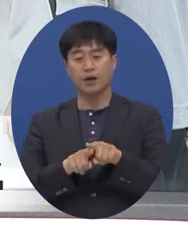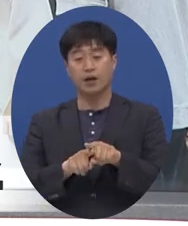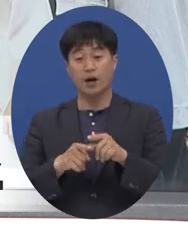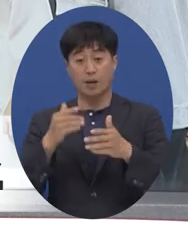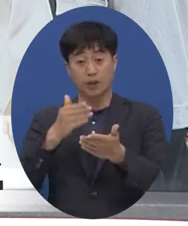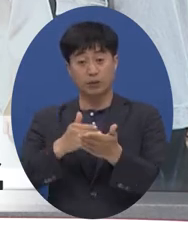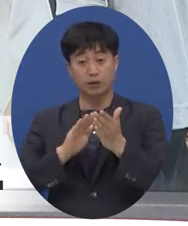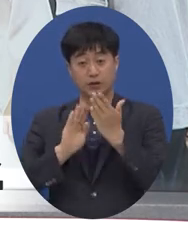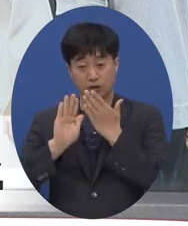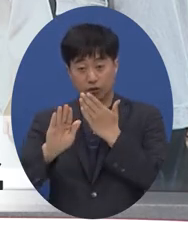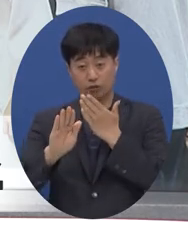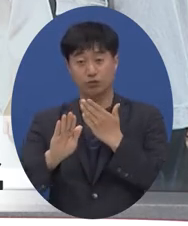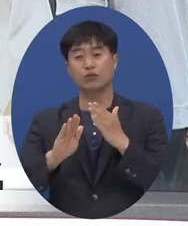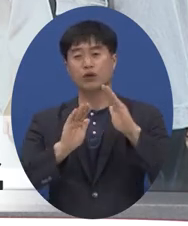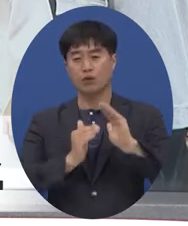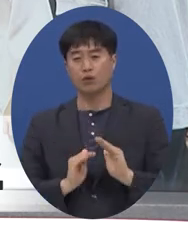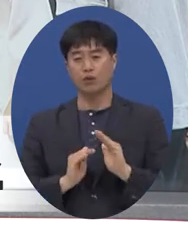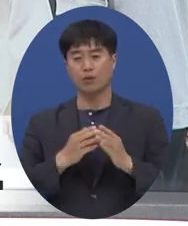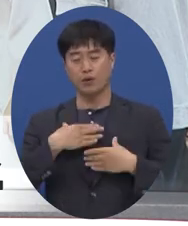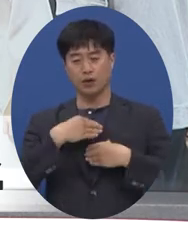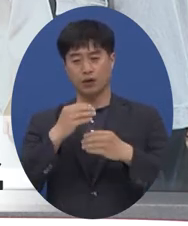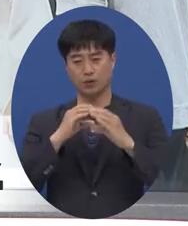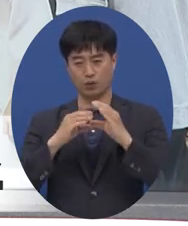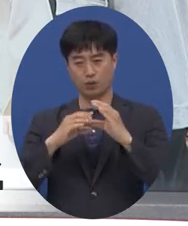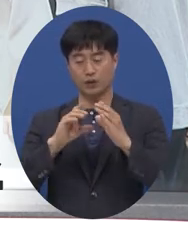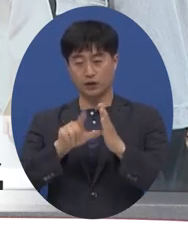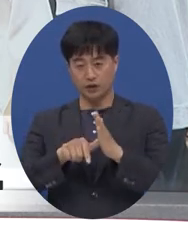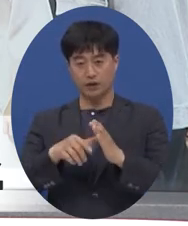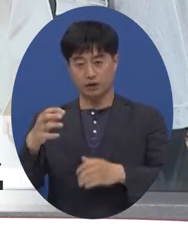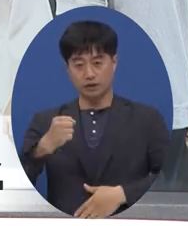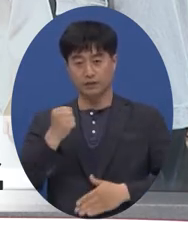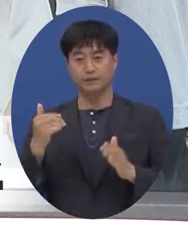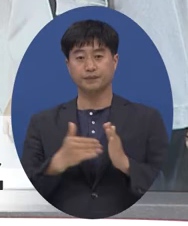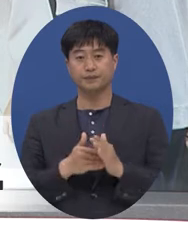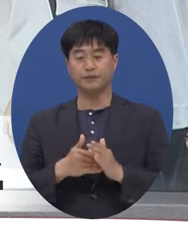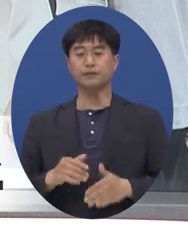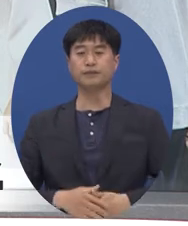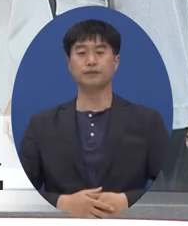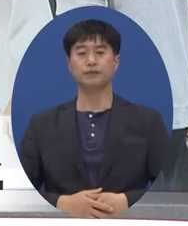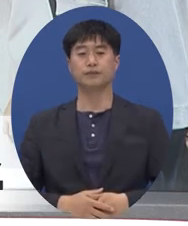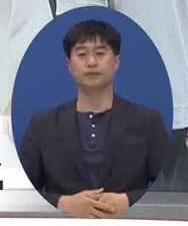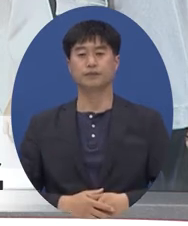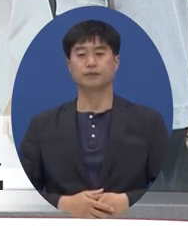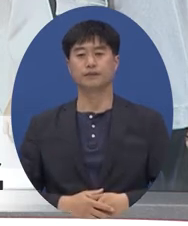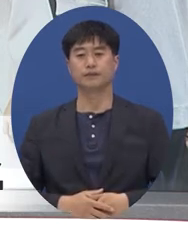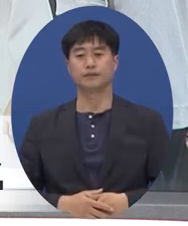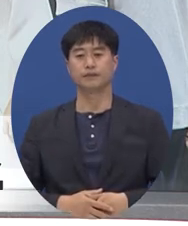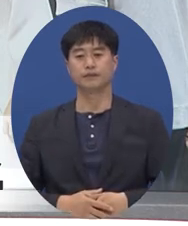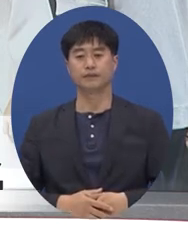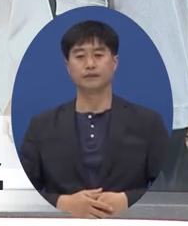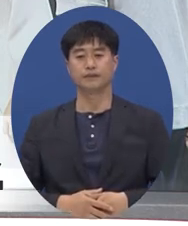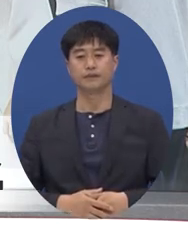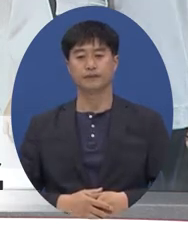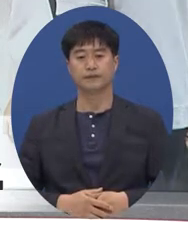참여 이벤트까지 편하게 소통하는 시간으로 꾸며졌다고 하는데요. 한선지 기자가 자세히